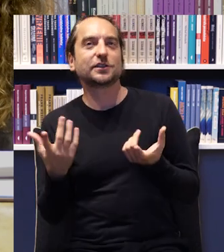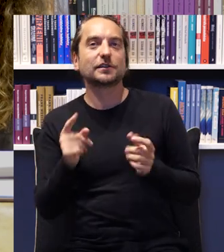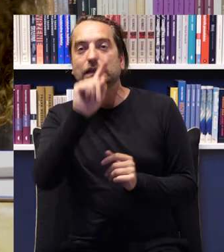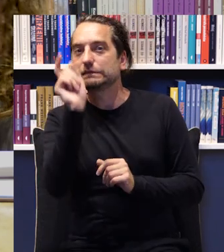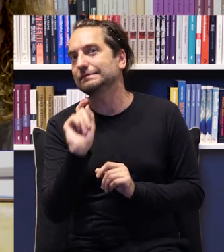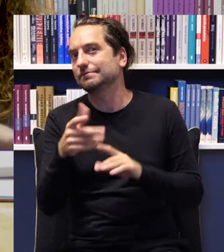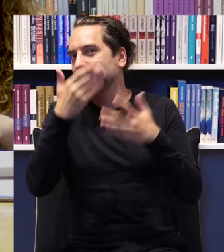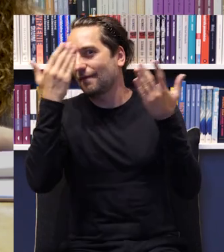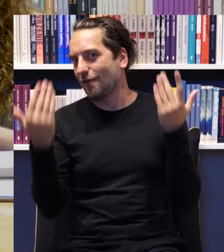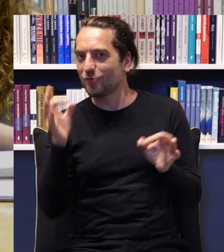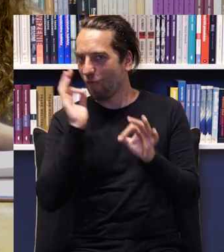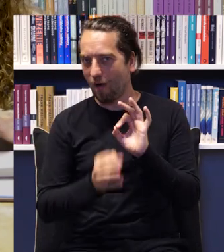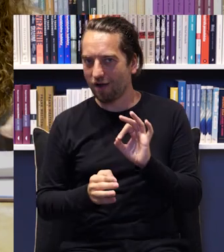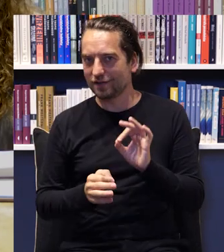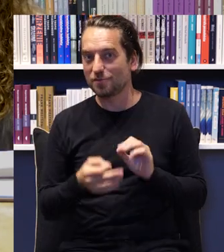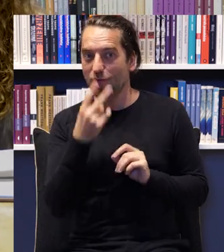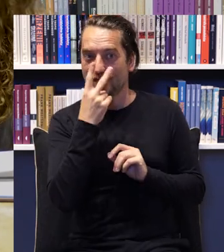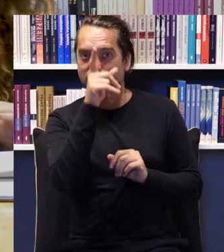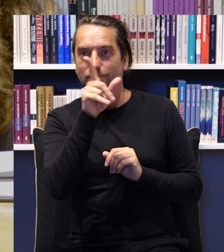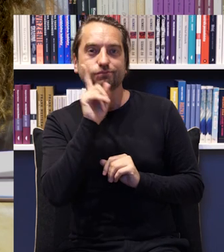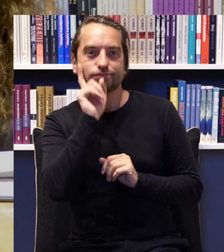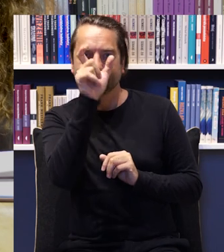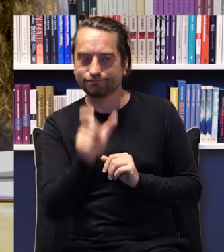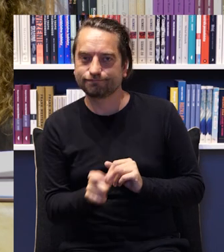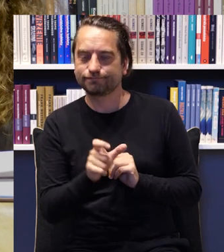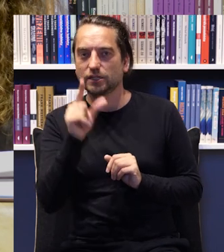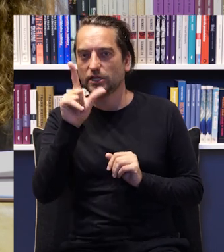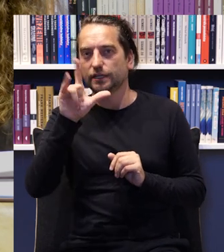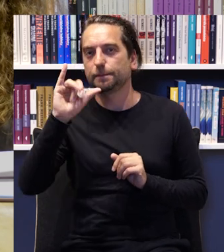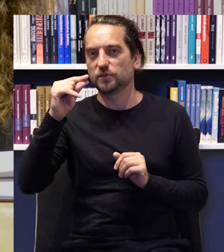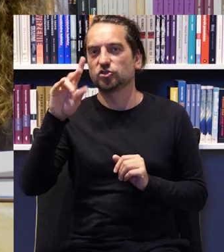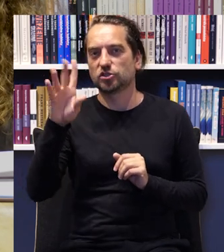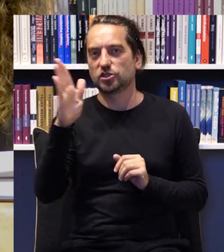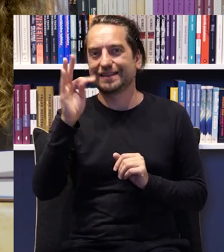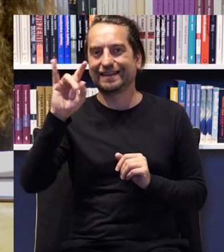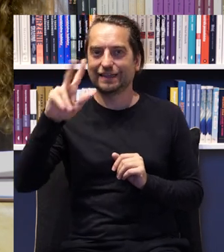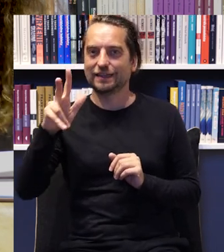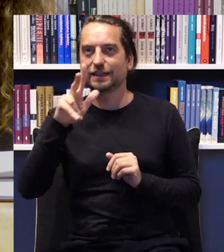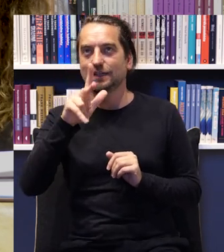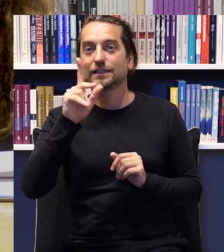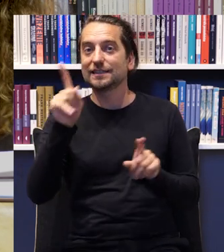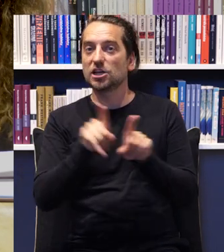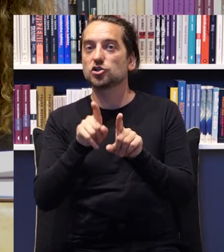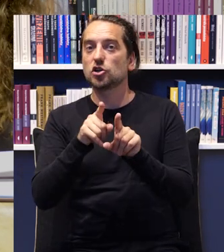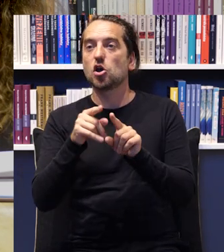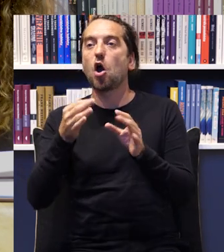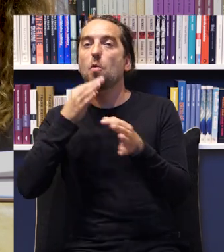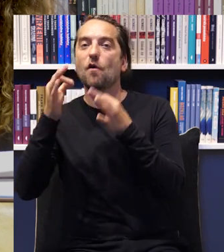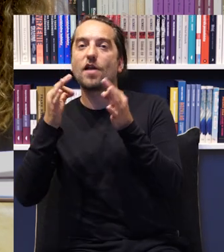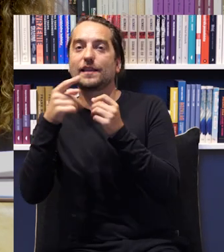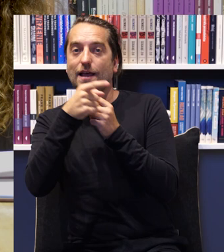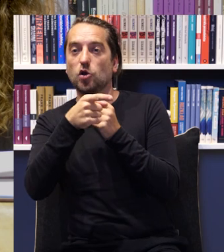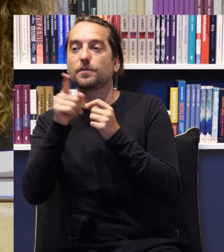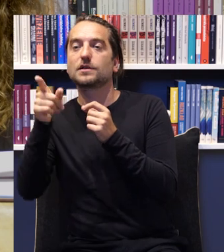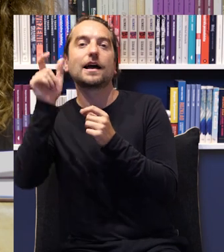jednak też widzimy pana Lipsztyka zawsze z perspektywy też narratorki, więc to też nie znaczy,